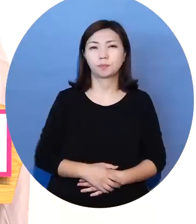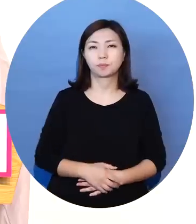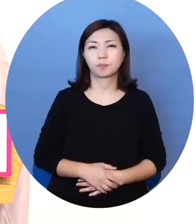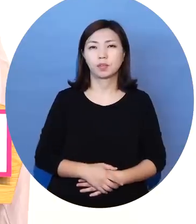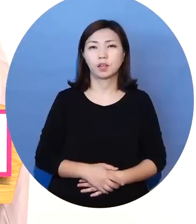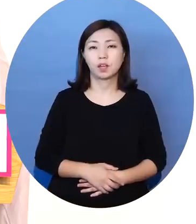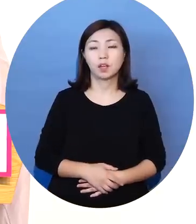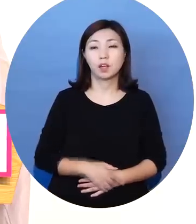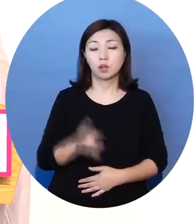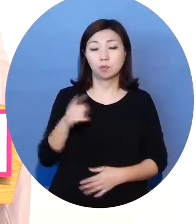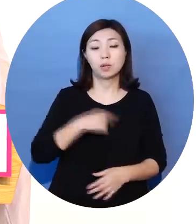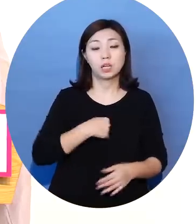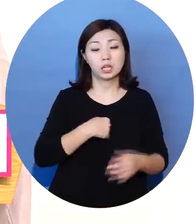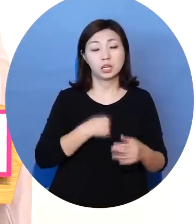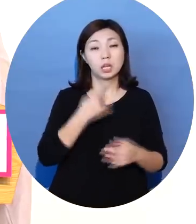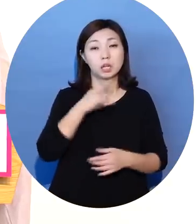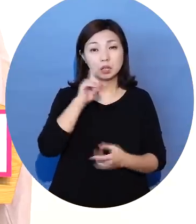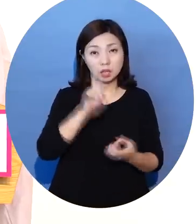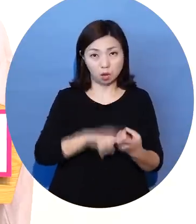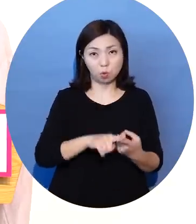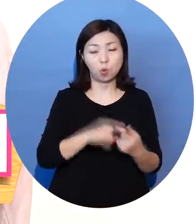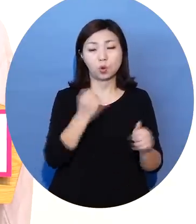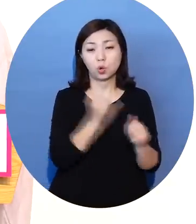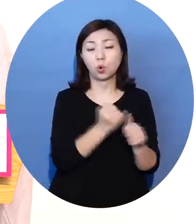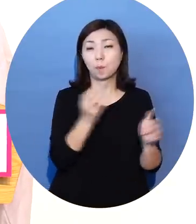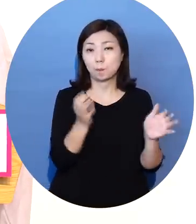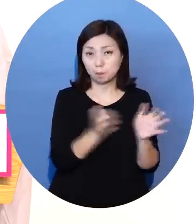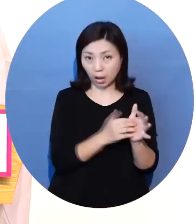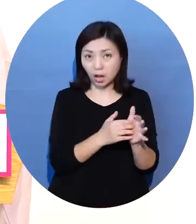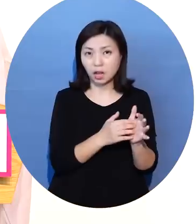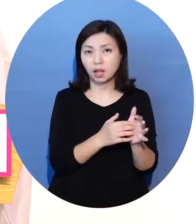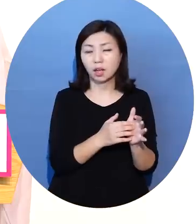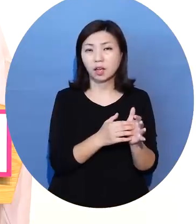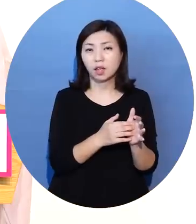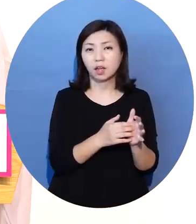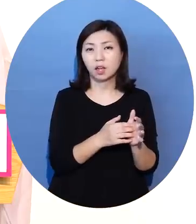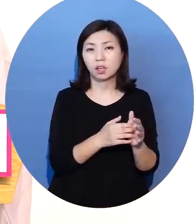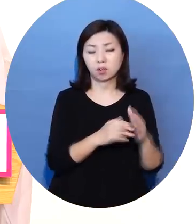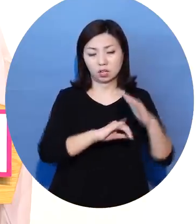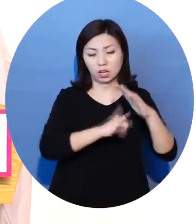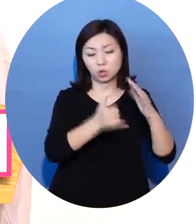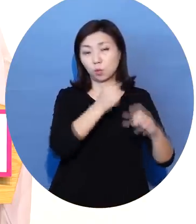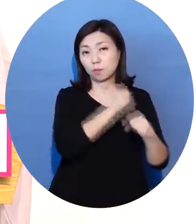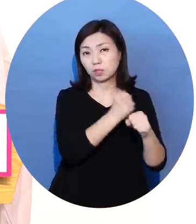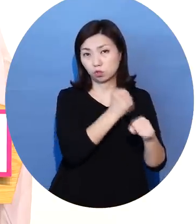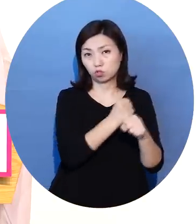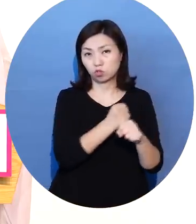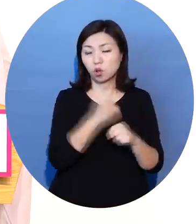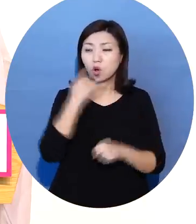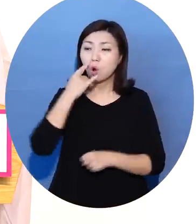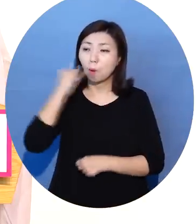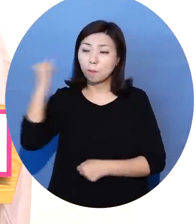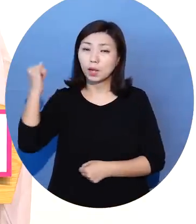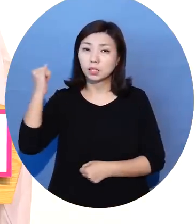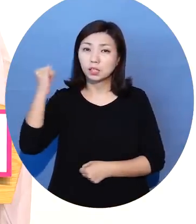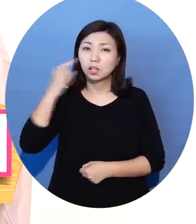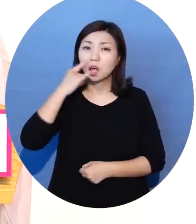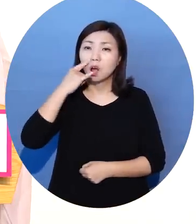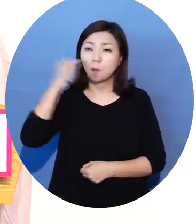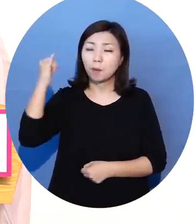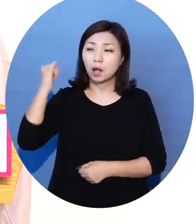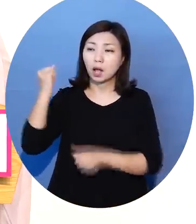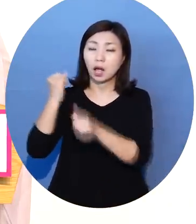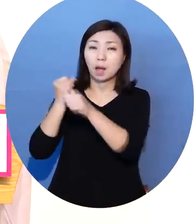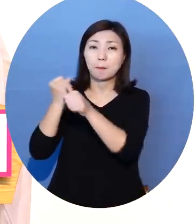찾아가지고 결혼을 해서 가정을 이루고 어머니가 만약에 아버님이 안 계셔서 혼자 산다 그러면 그거는 어머니가 한